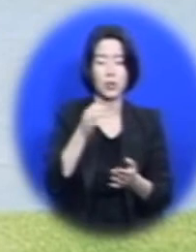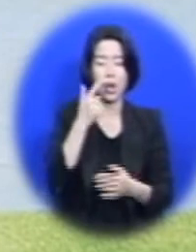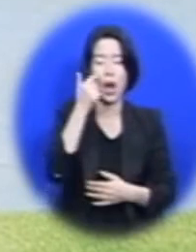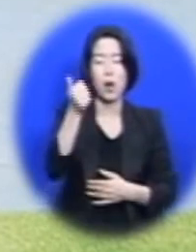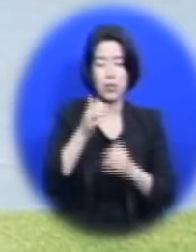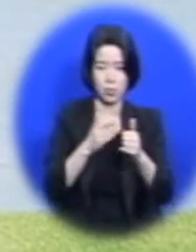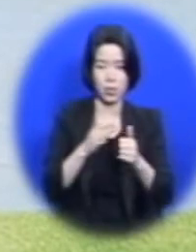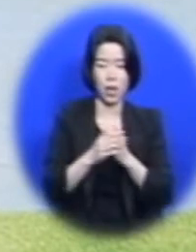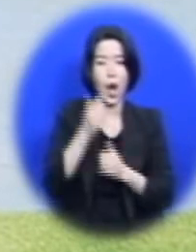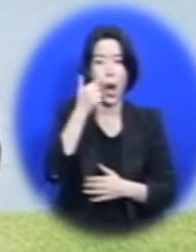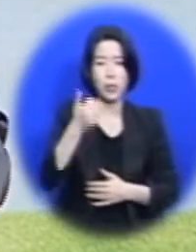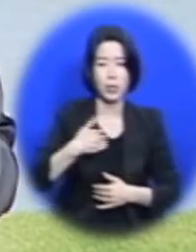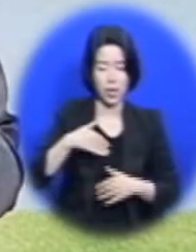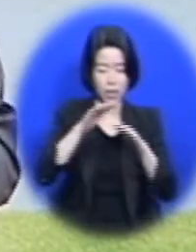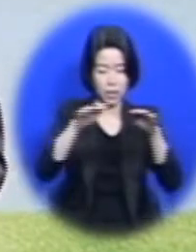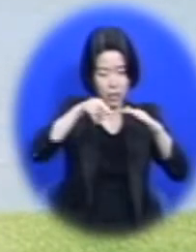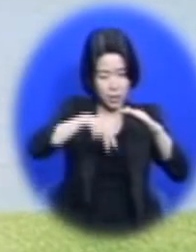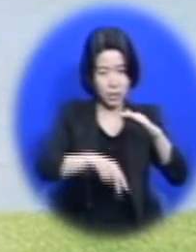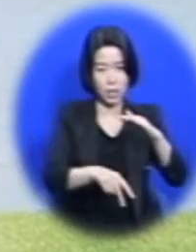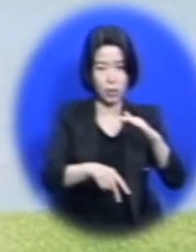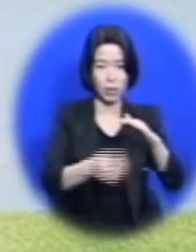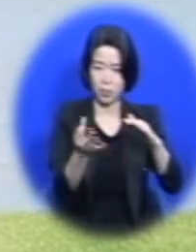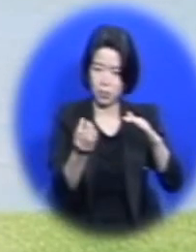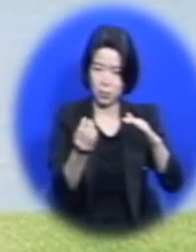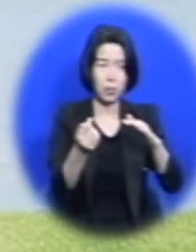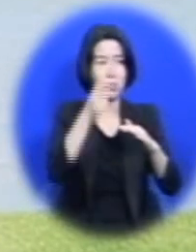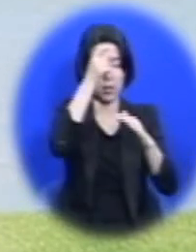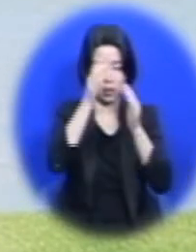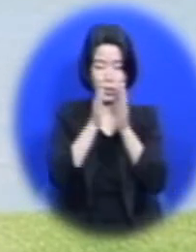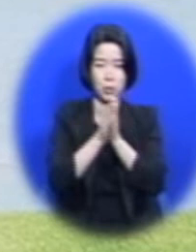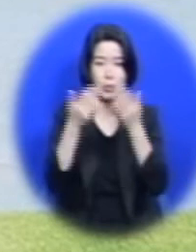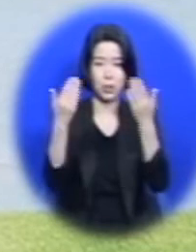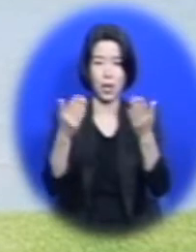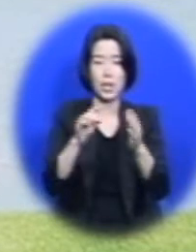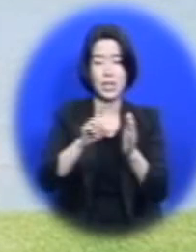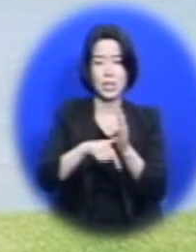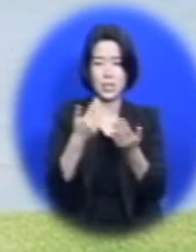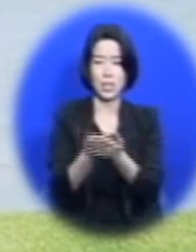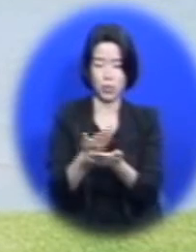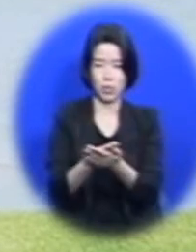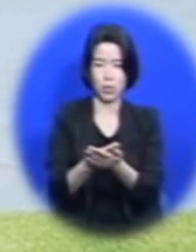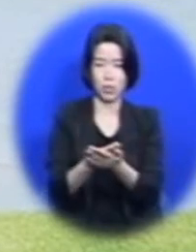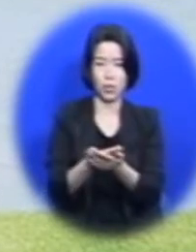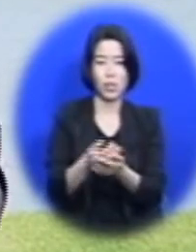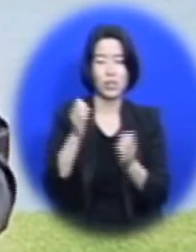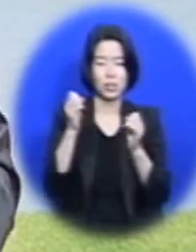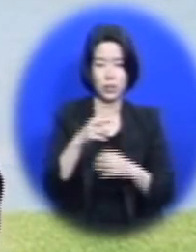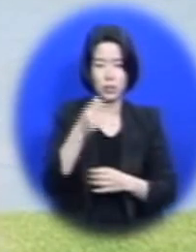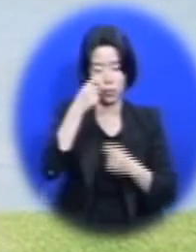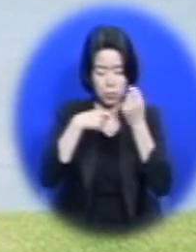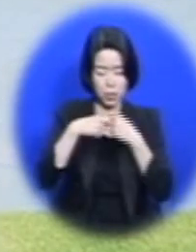제가 지하실로 내려가 몇 분간만 기도할 시간을 주세요. 그리고는 울면서